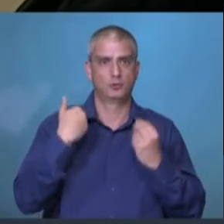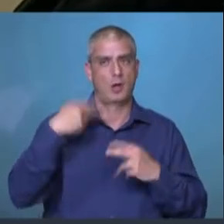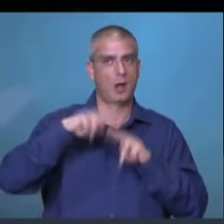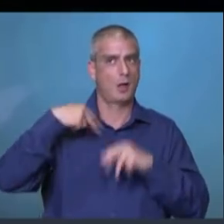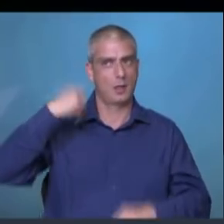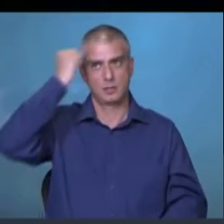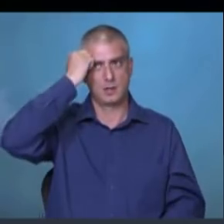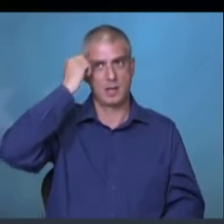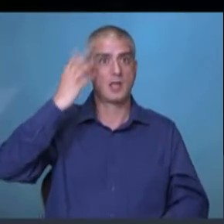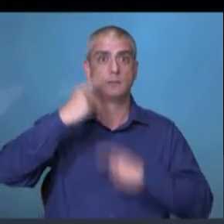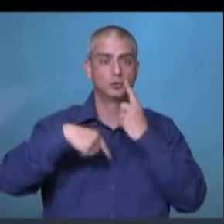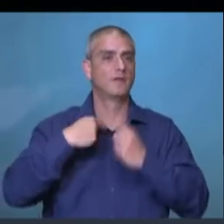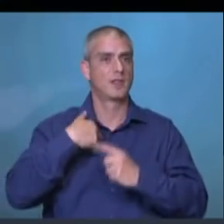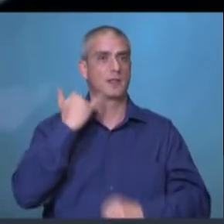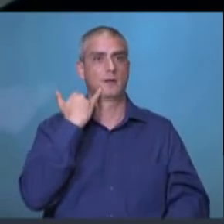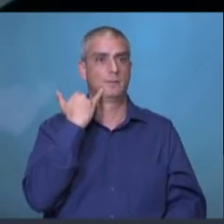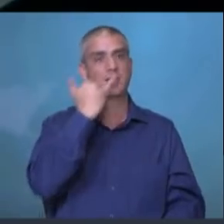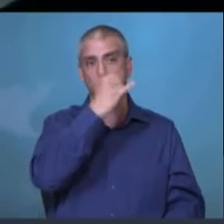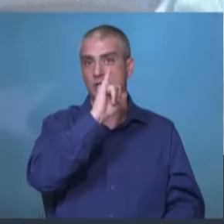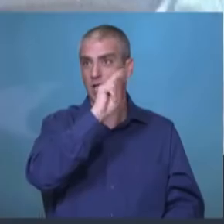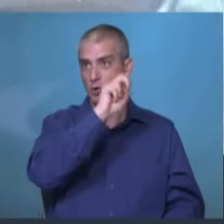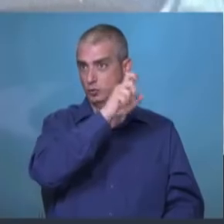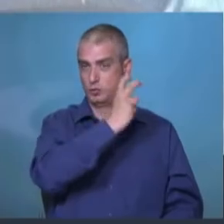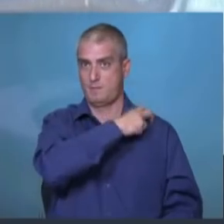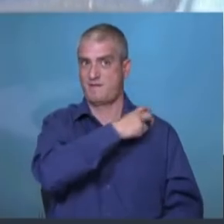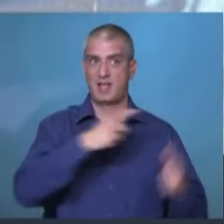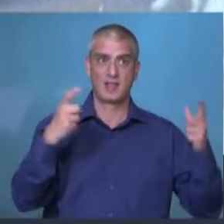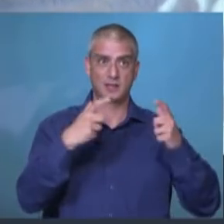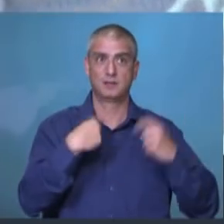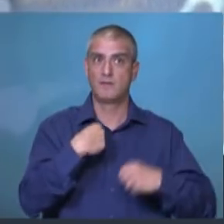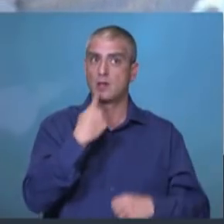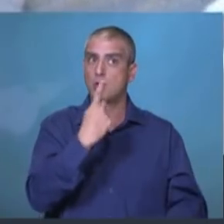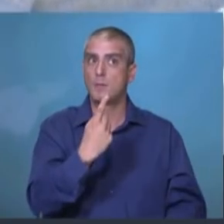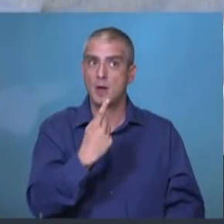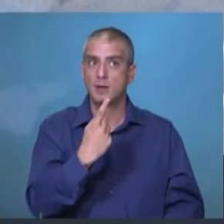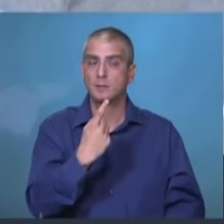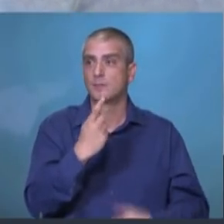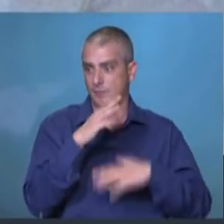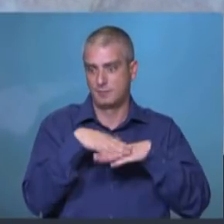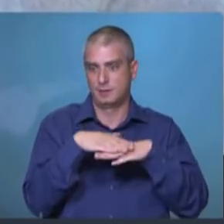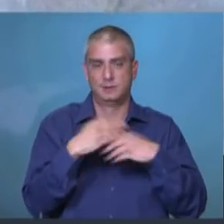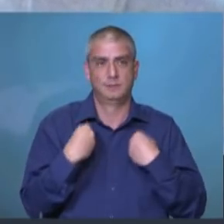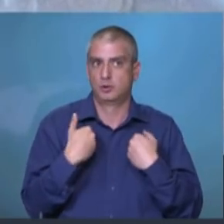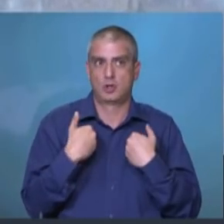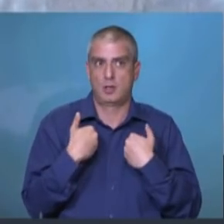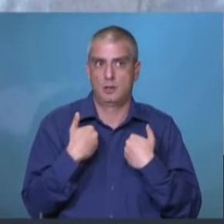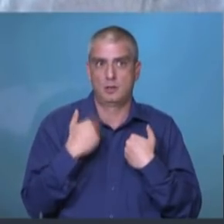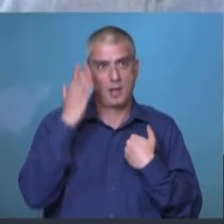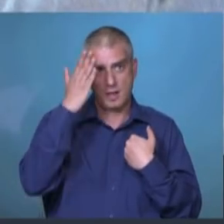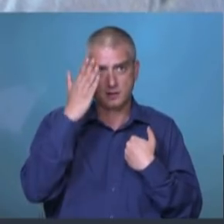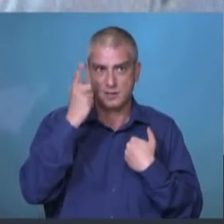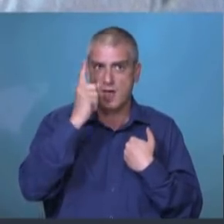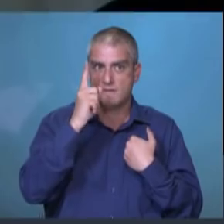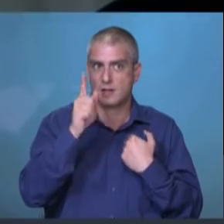שנים. ואז אני מתקשר ליאנוש, מפקד הגייס, ואני אומר לו, המשימה שלי לעתיד, אבל